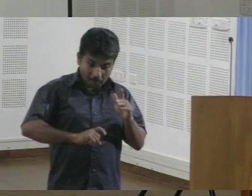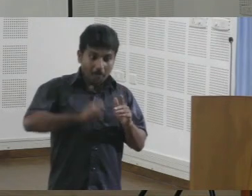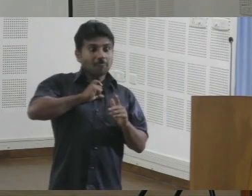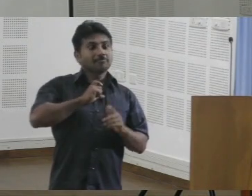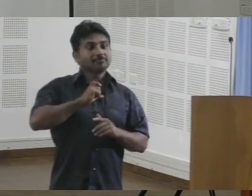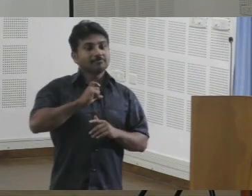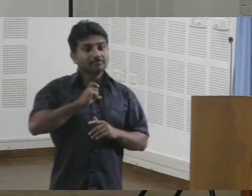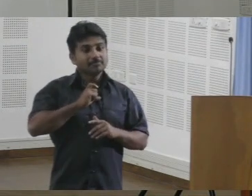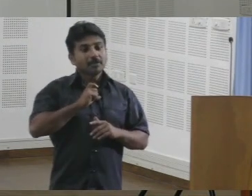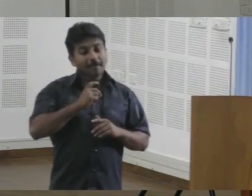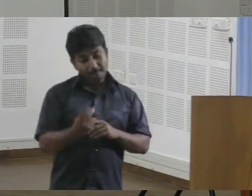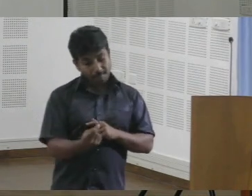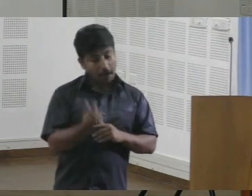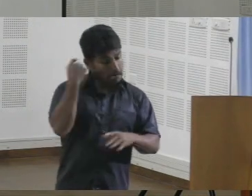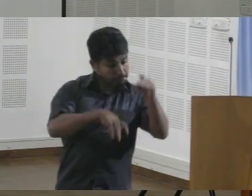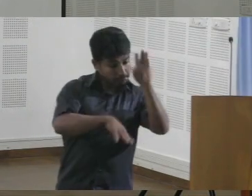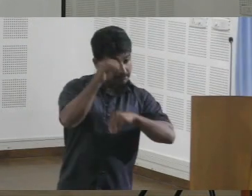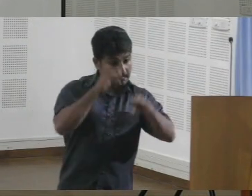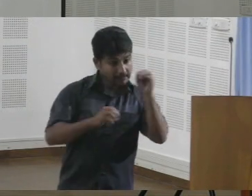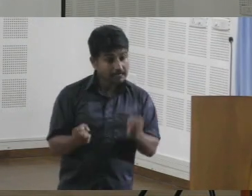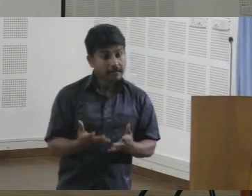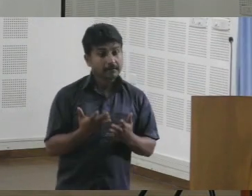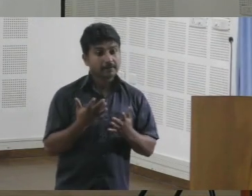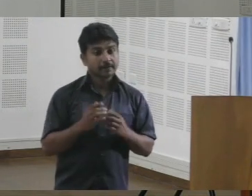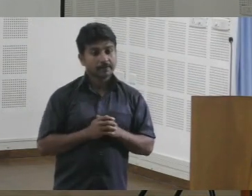കോൺഫിഡൻ്റായി. അവൻ ഫാസ്റ്റായിട്ടെല്ലാം പഠിക്കാൻ തുടങ്ങി.